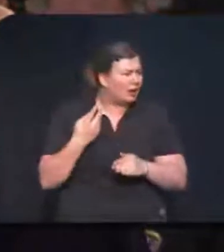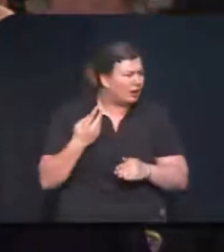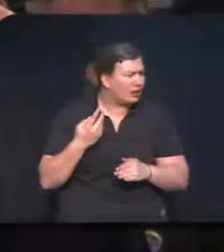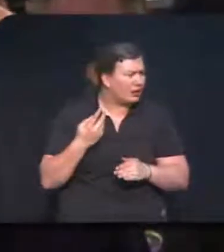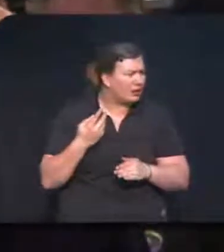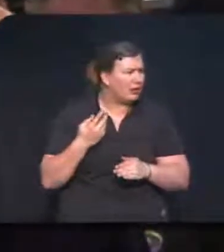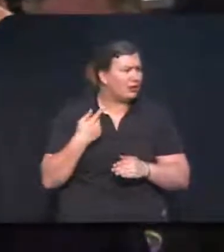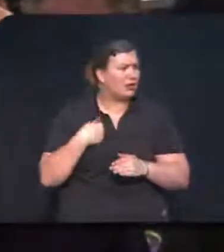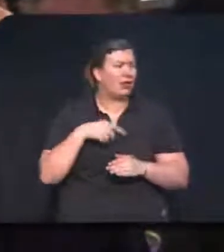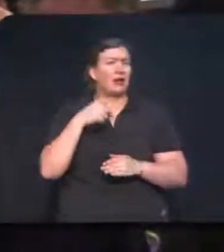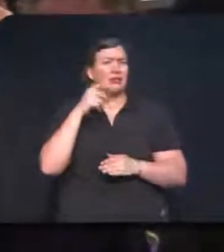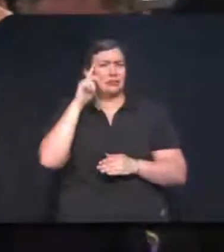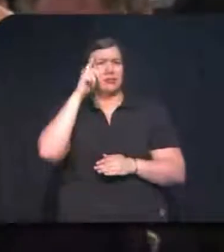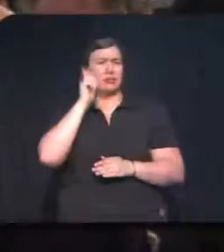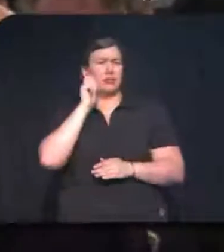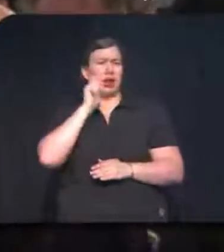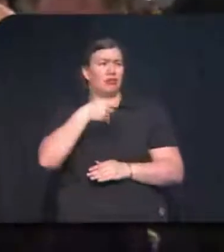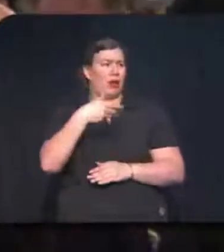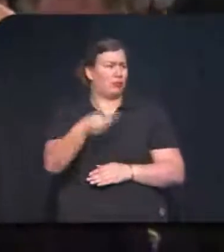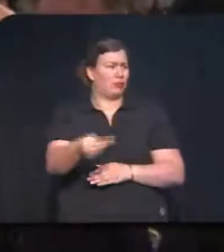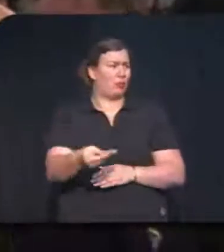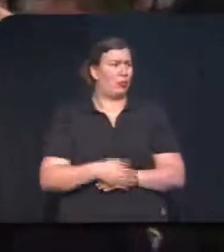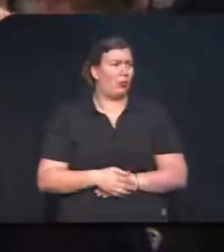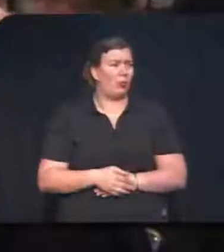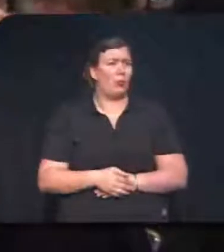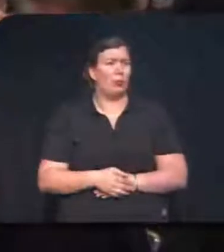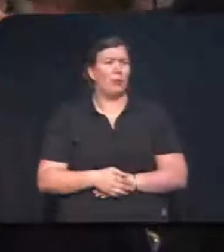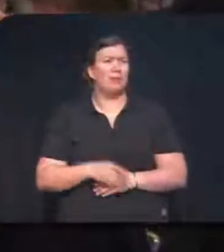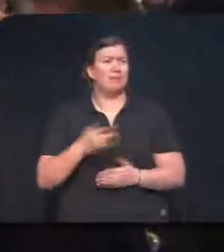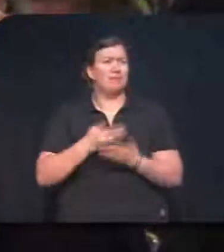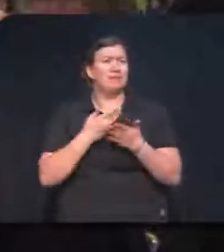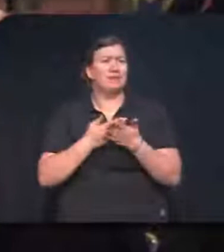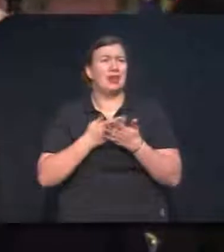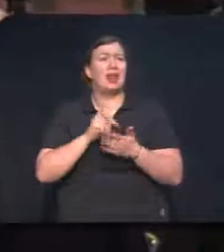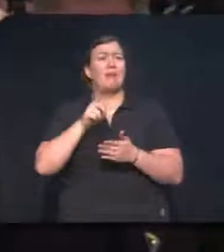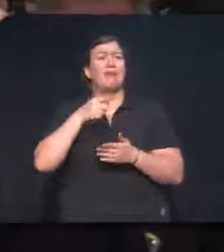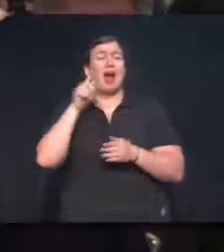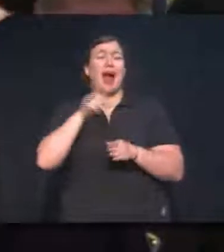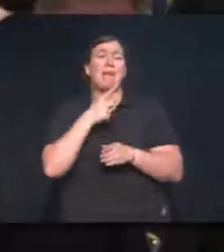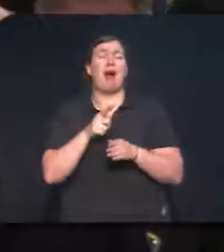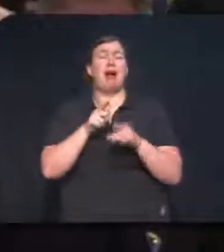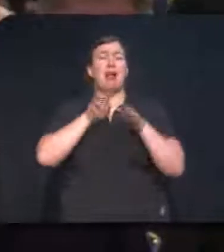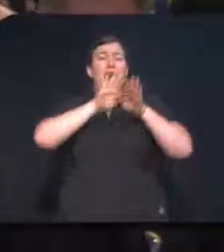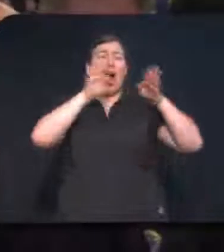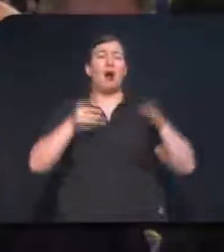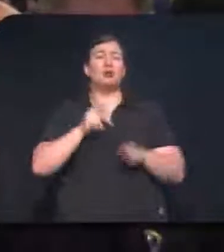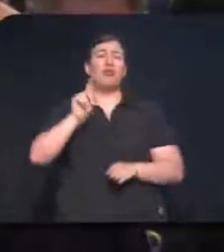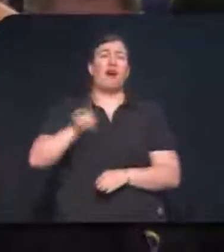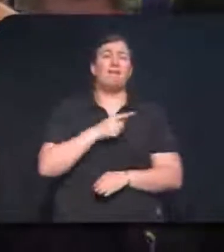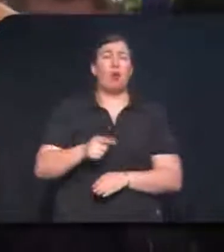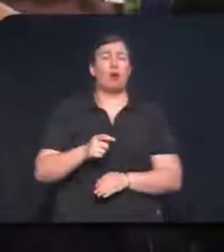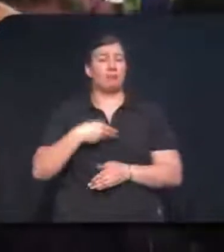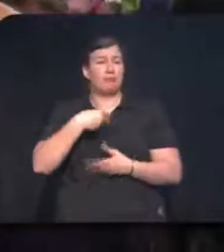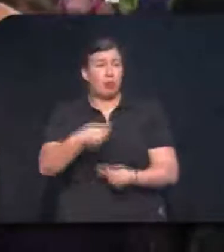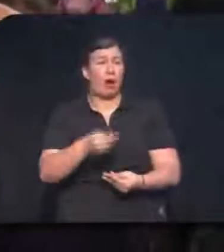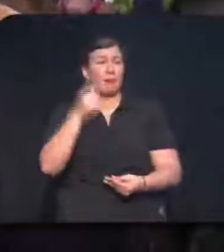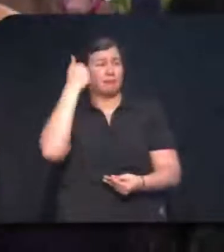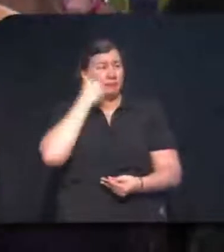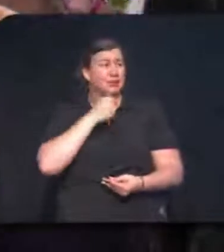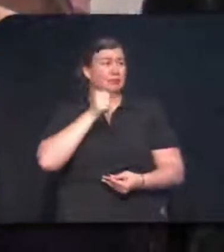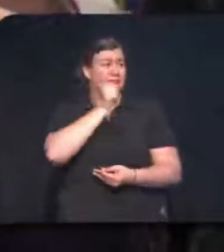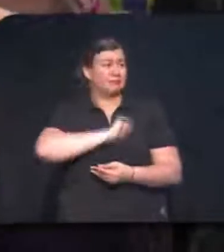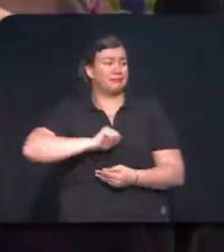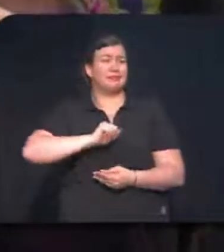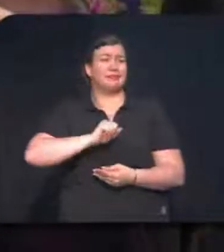informiere dich darüber da du hier stehst das Hausverbot wurde vor allem verhängt weil du hier Informationsmaterialien